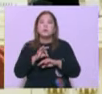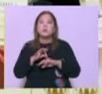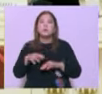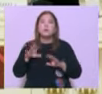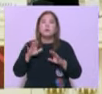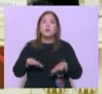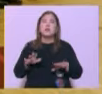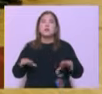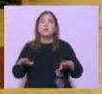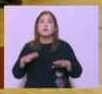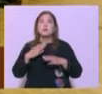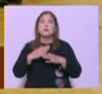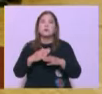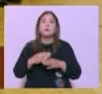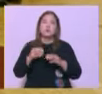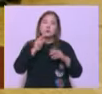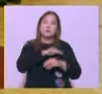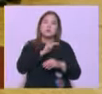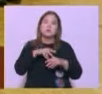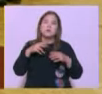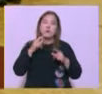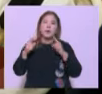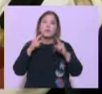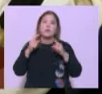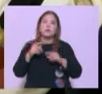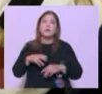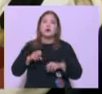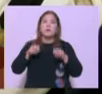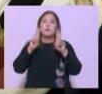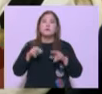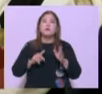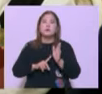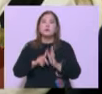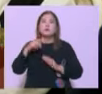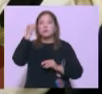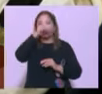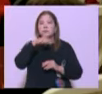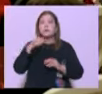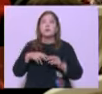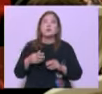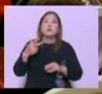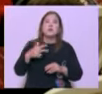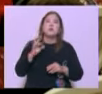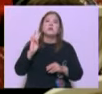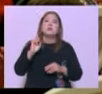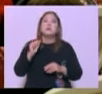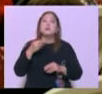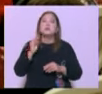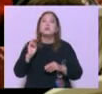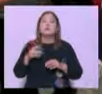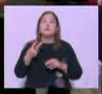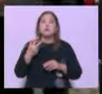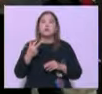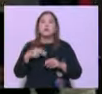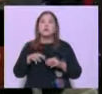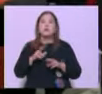көрсететін кафенің жұмысы баяндалды. Мамандардың айтуынша, жыл басталғалы нашақорлық ұлттық тәрбиеге қатысты үш рет көпшілік тыңдау өткізілген.